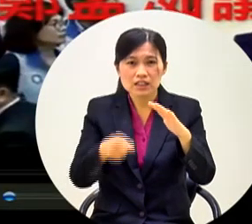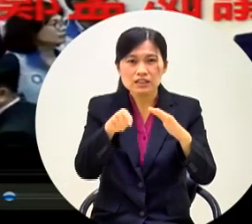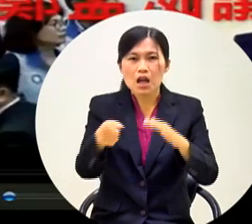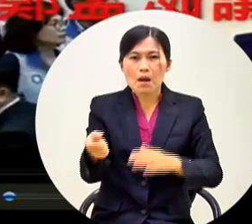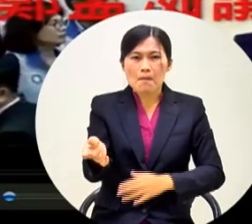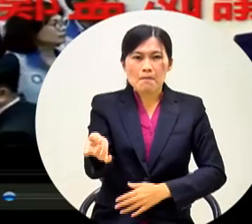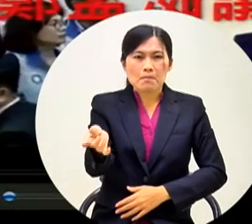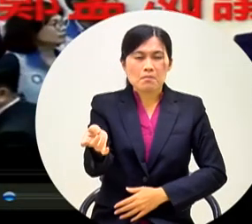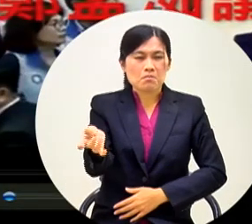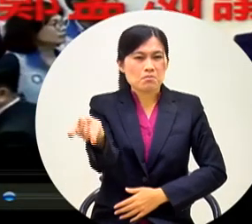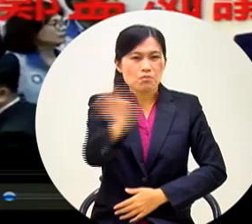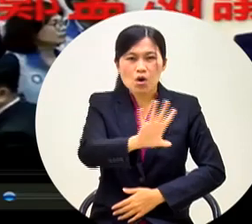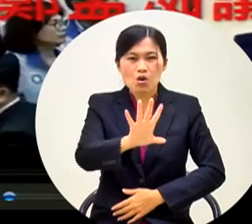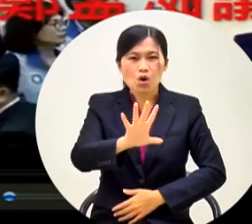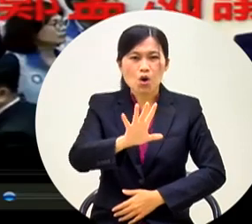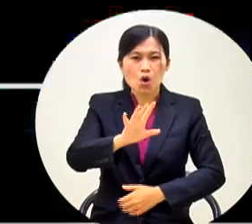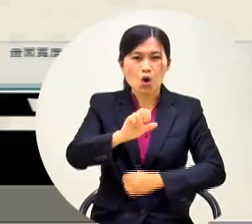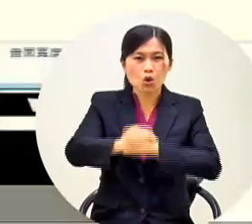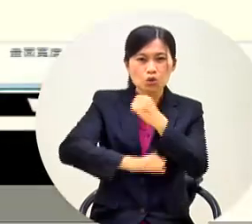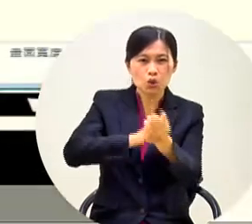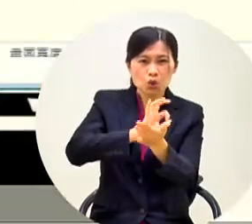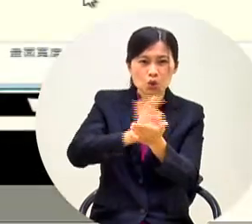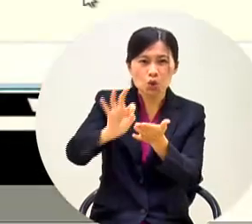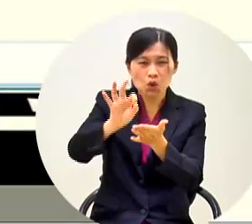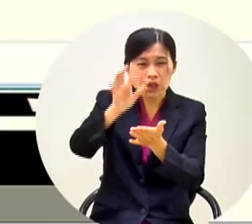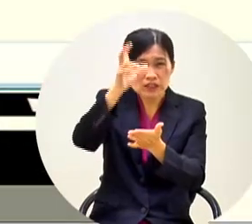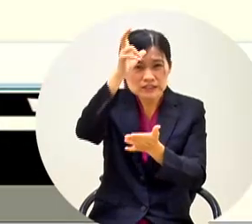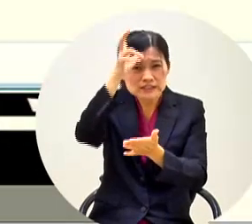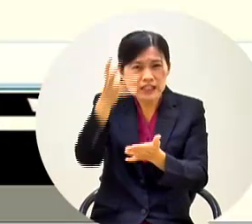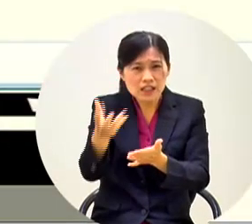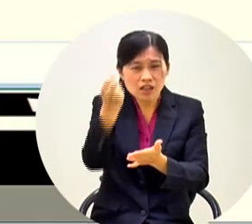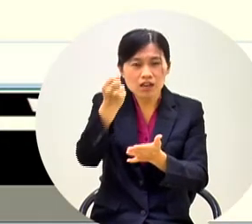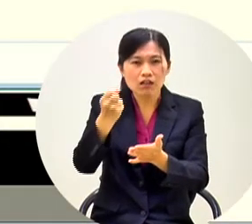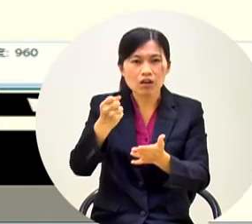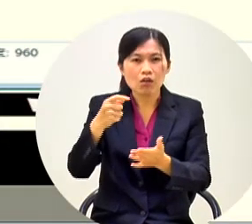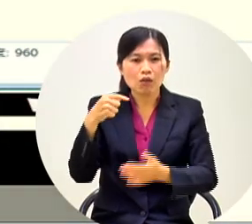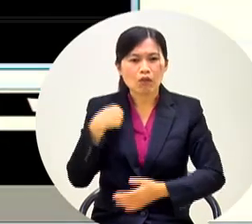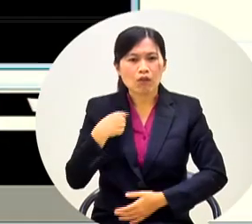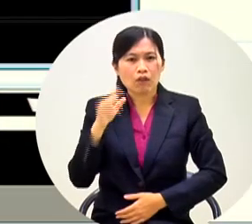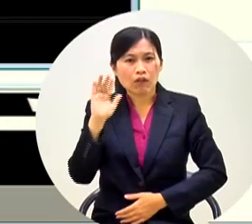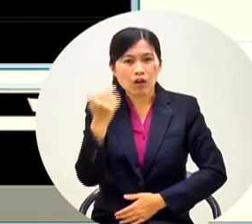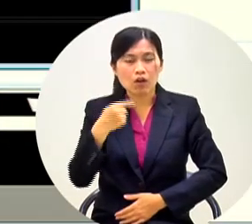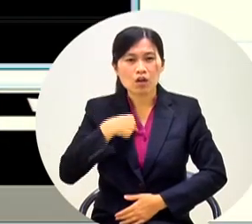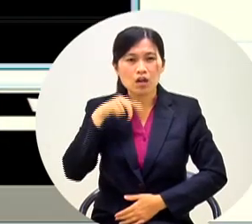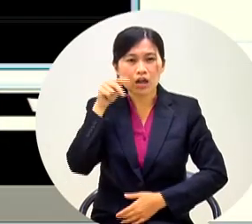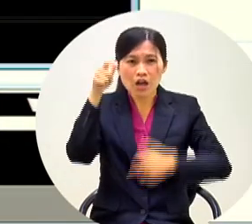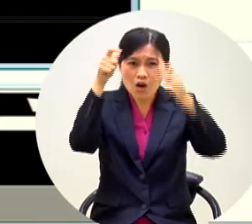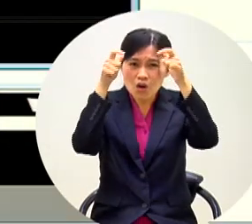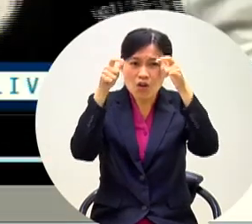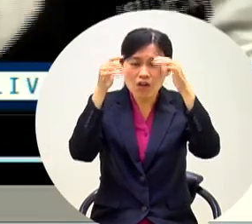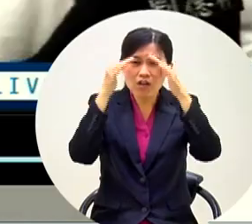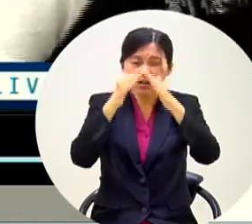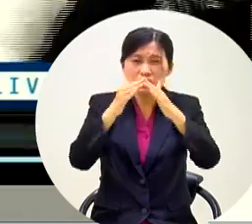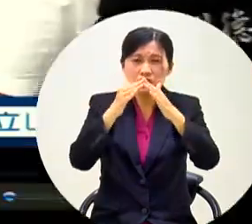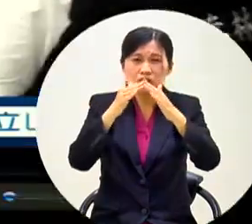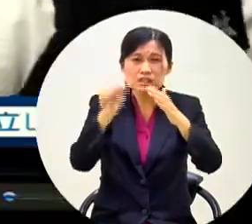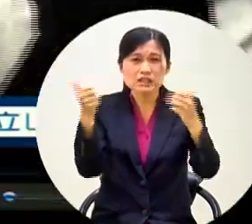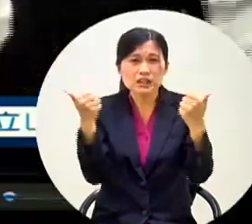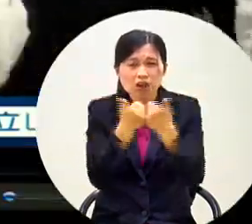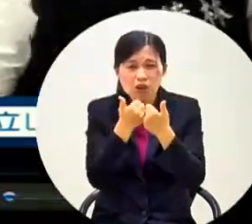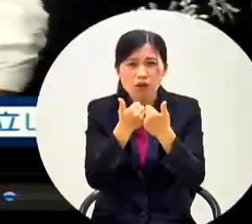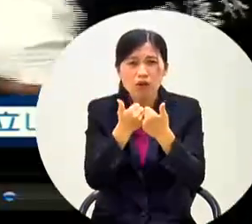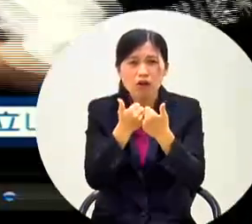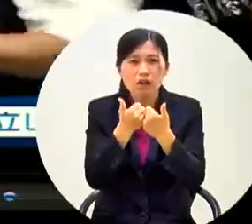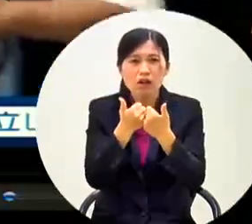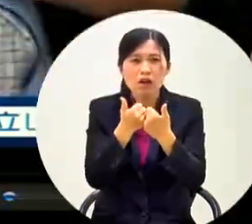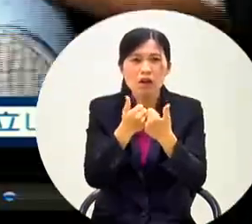但是我们却在昨天的高雄市议会看到，高雄市议会已经变成一个黑道的议会，变成一个流